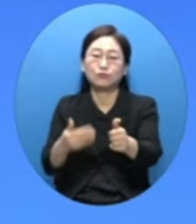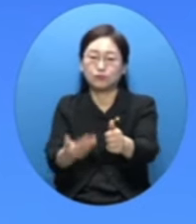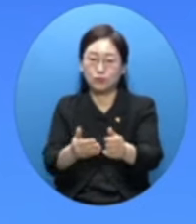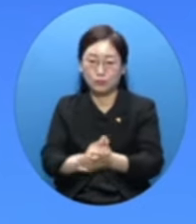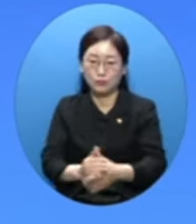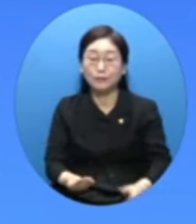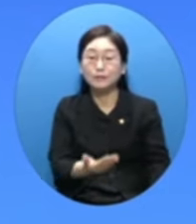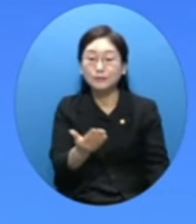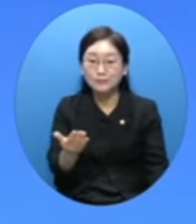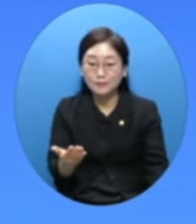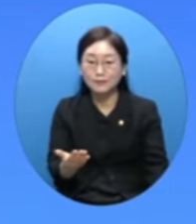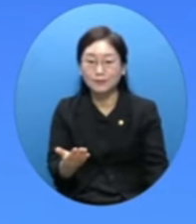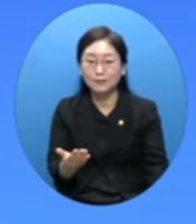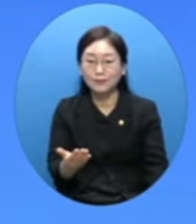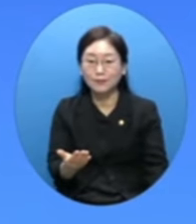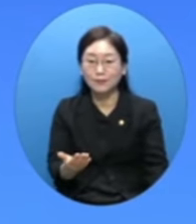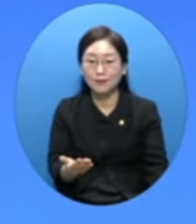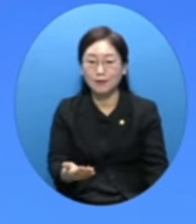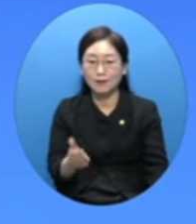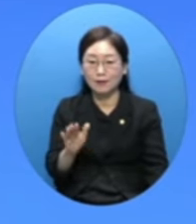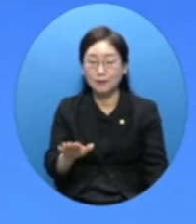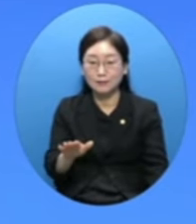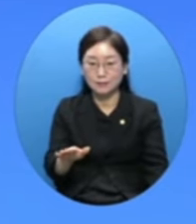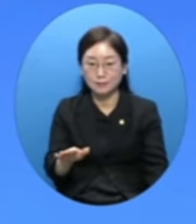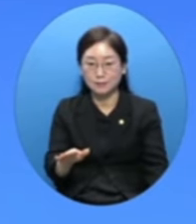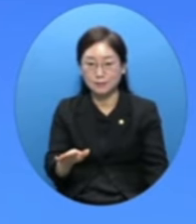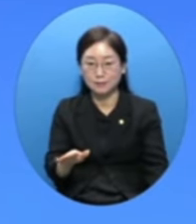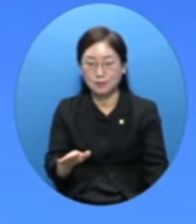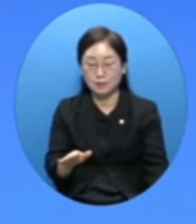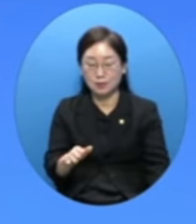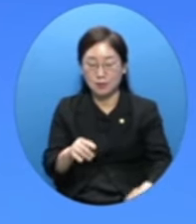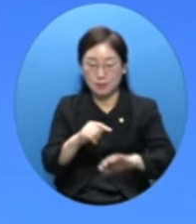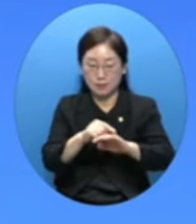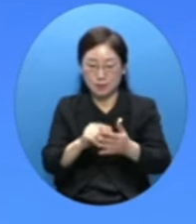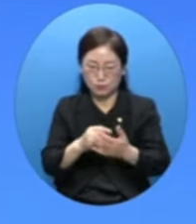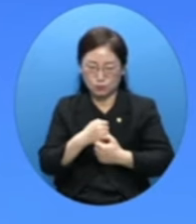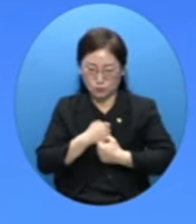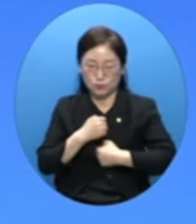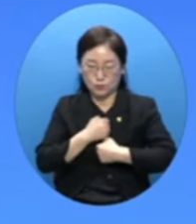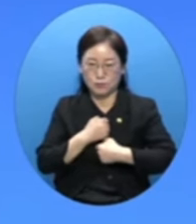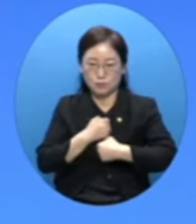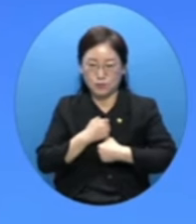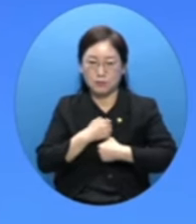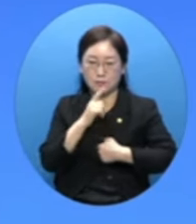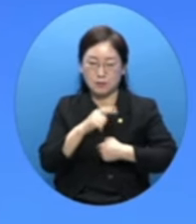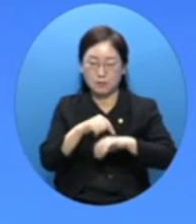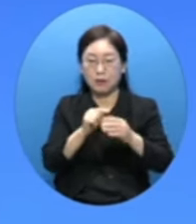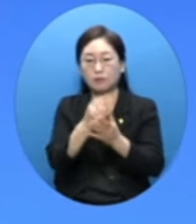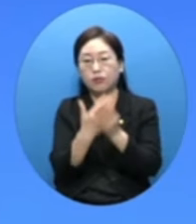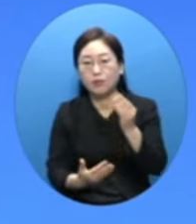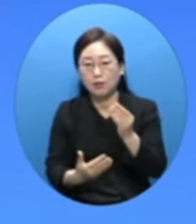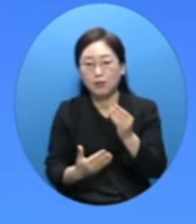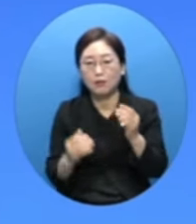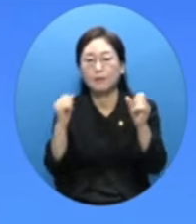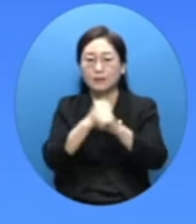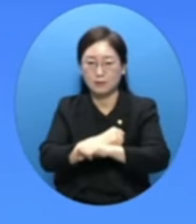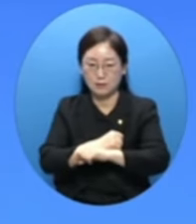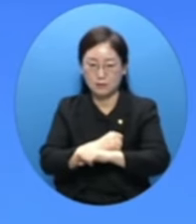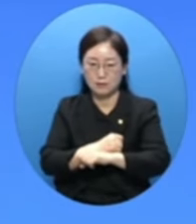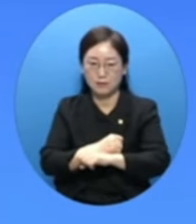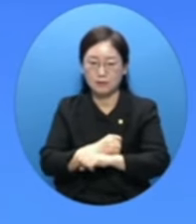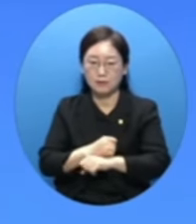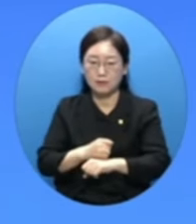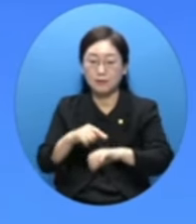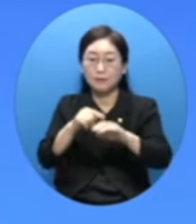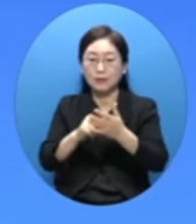여러분 물 지켜 만는 것 중에 마음을 지키라 그랬는데 마음이 무너지니까 다 무너지는 것입니다